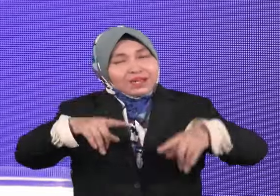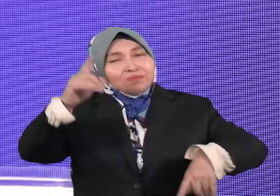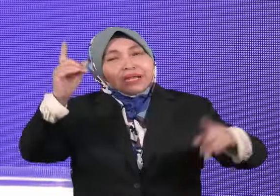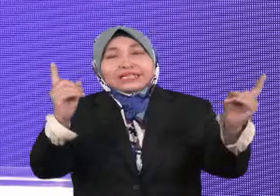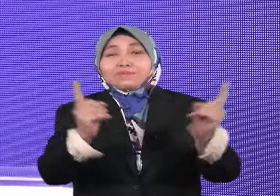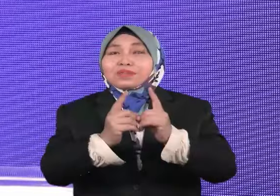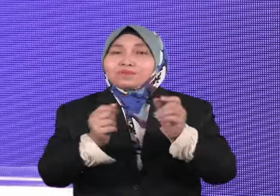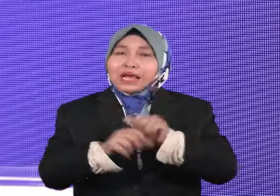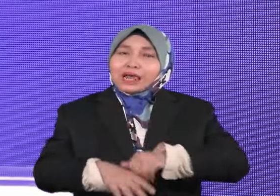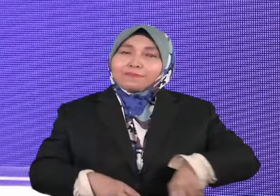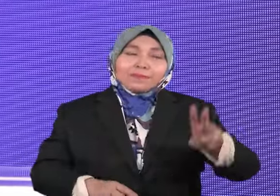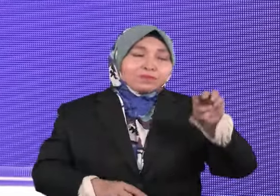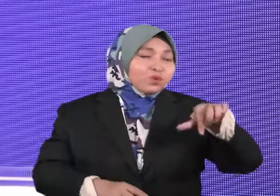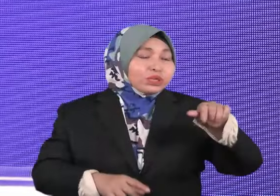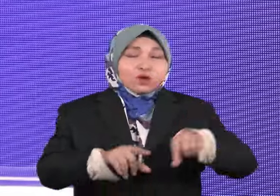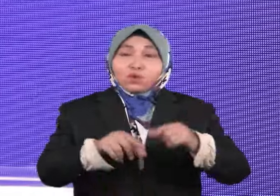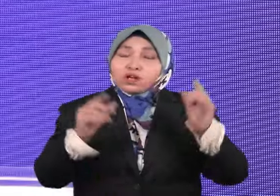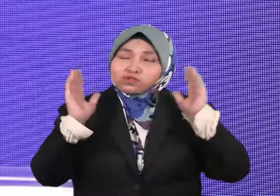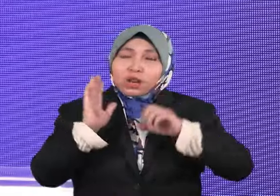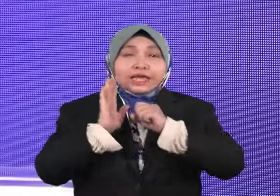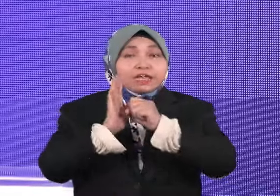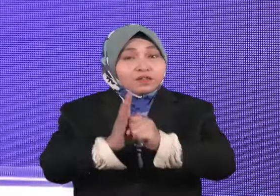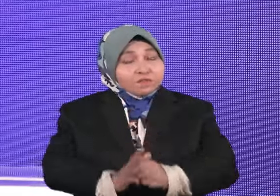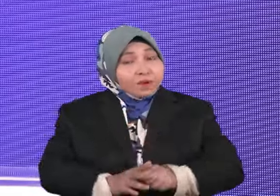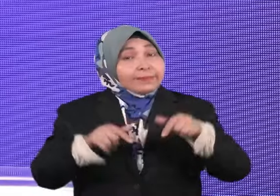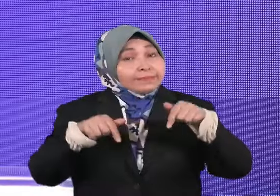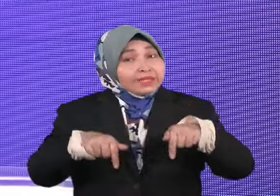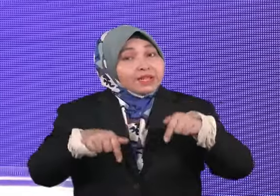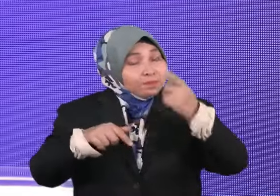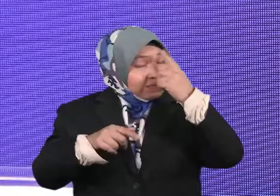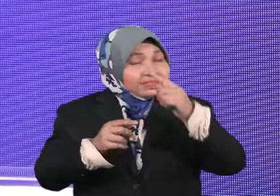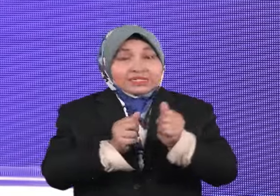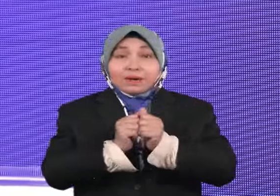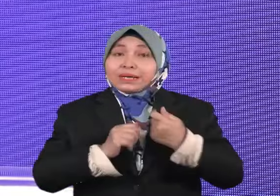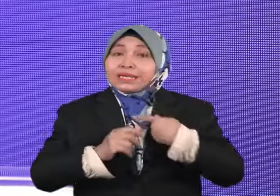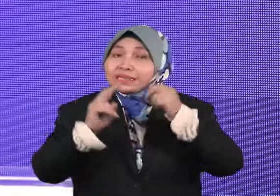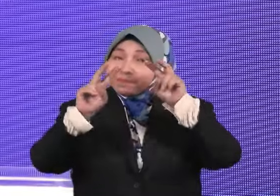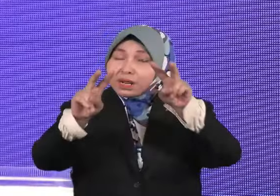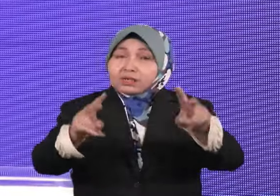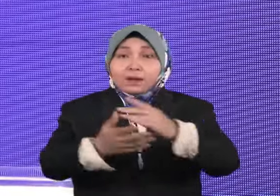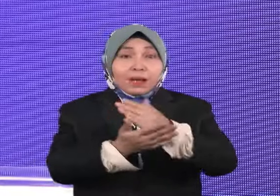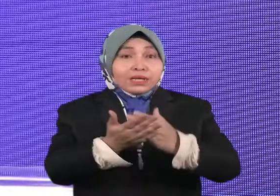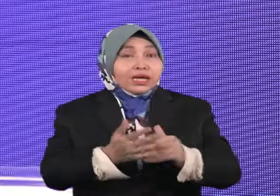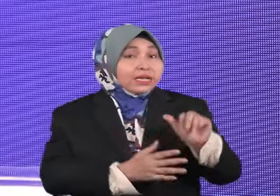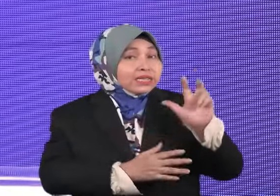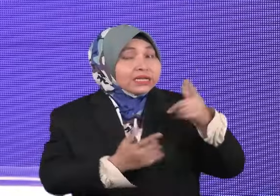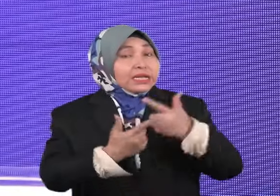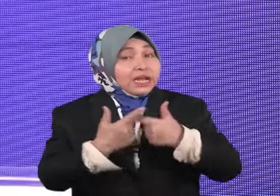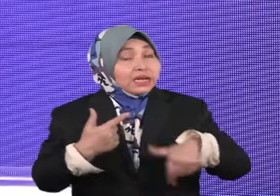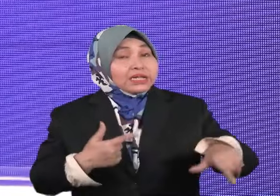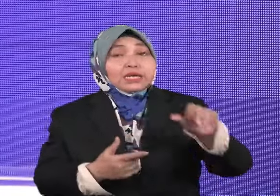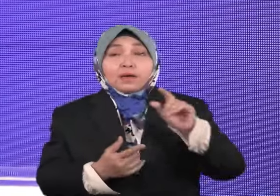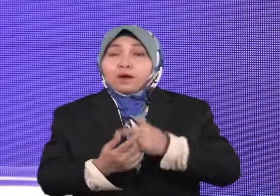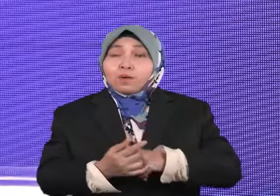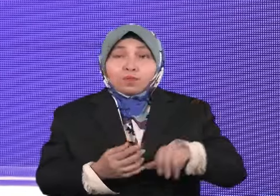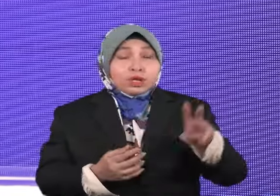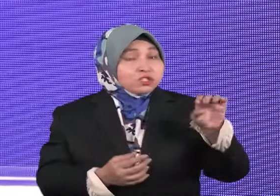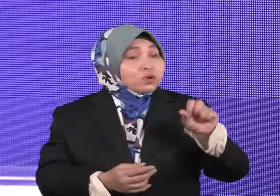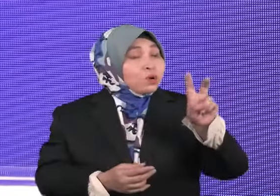dalam My Quran Time, Quran Salat Infaq pada hari ini untuk sama-sama kita melihat pada blok yang ketiga daripada halaman yang